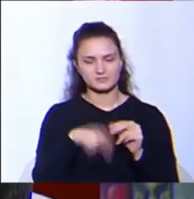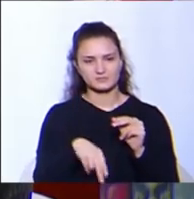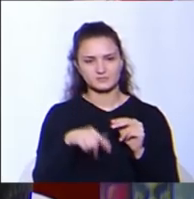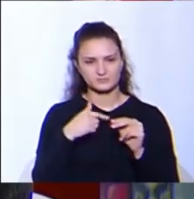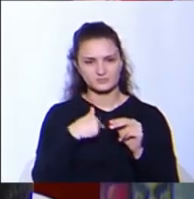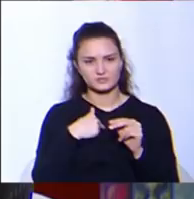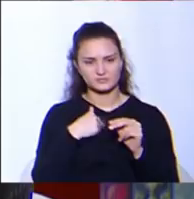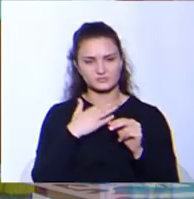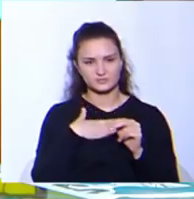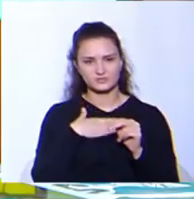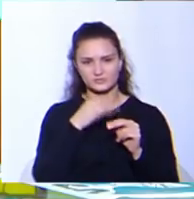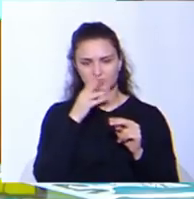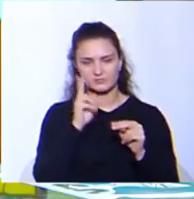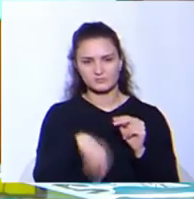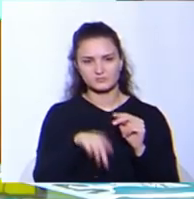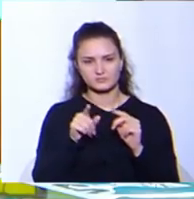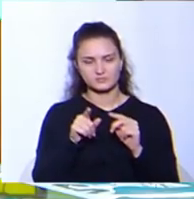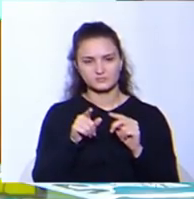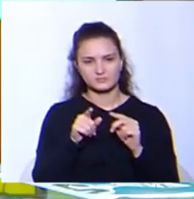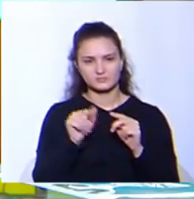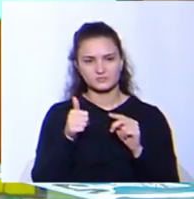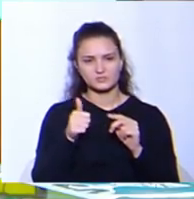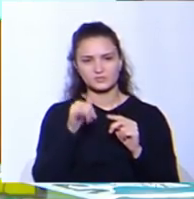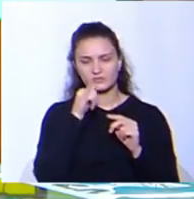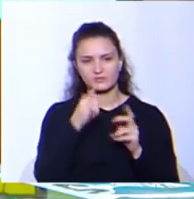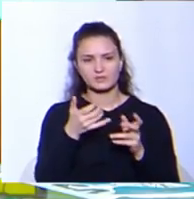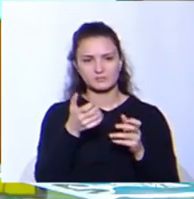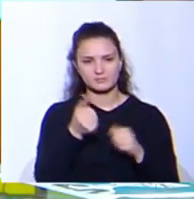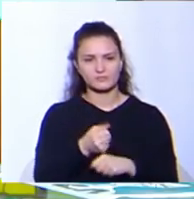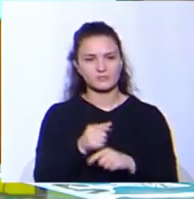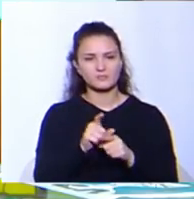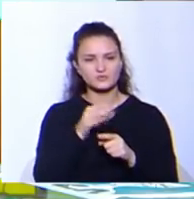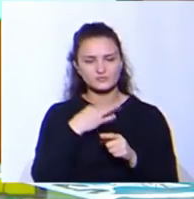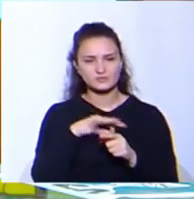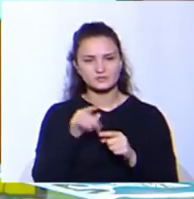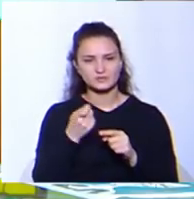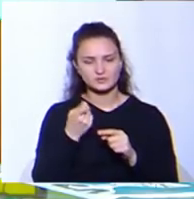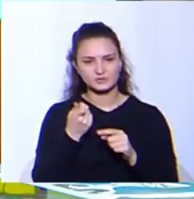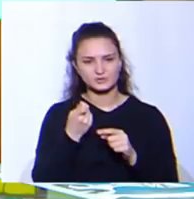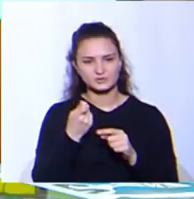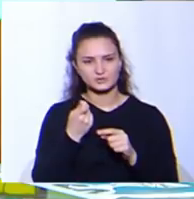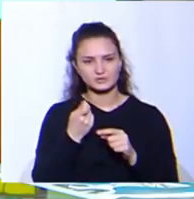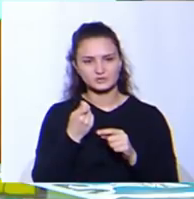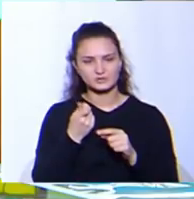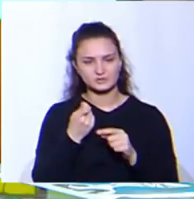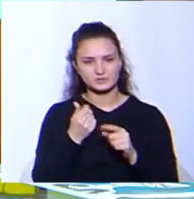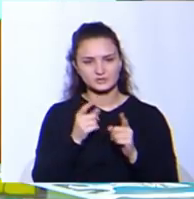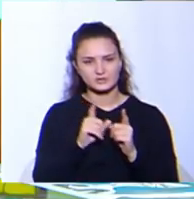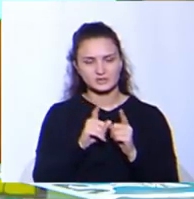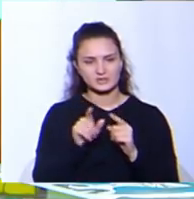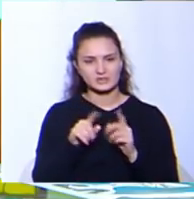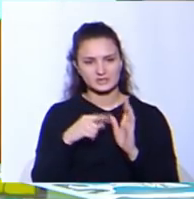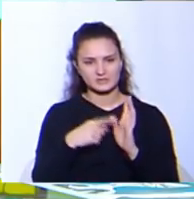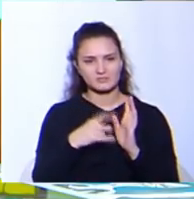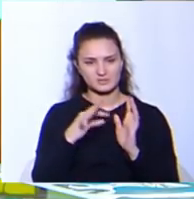ჩვენ ამოვწურეთ ჩვენთვის განკუთვნილი დრო. როგორ ვერ მოვთოკეთ შვილი? ეს ცოტა რიტორიკულად ჟღერს ეს